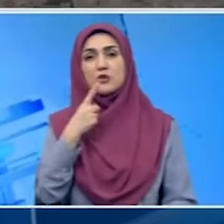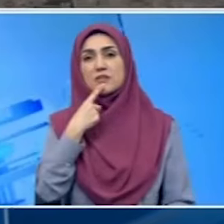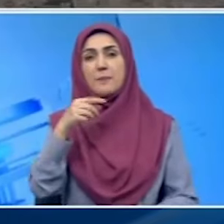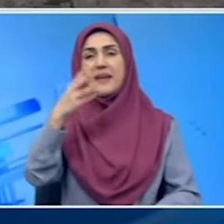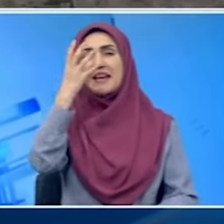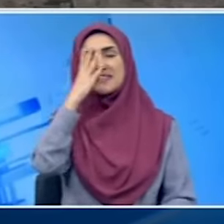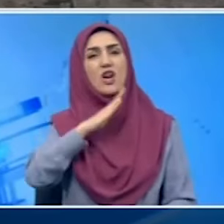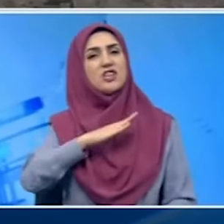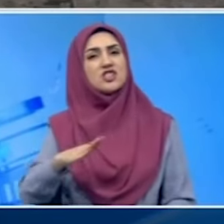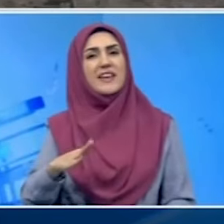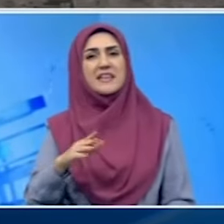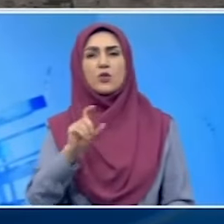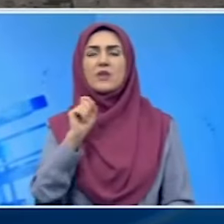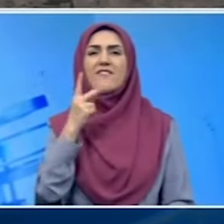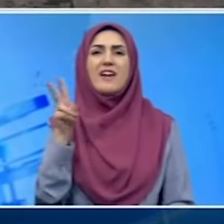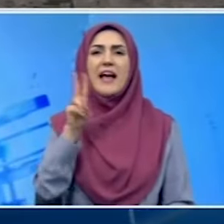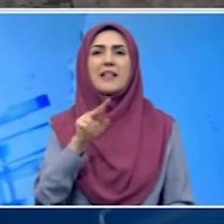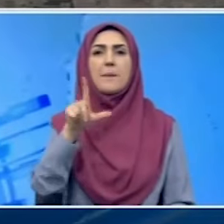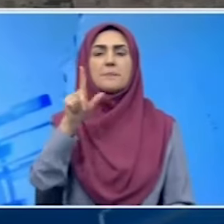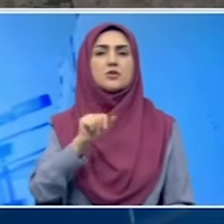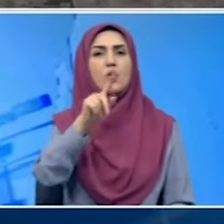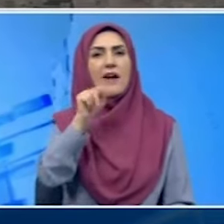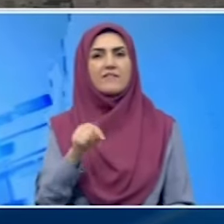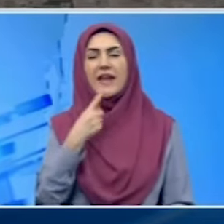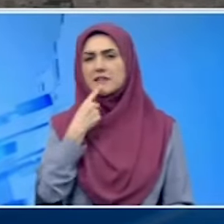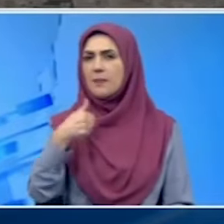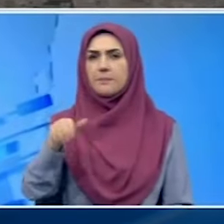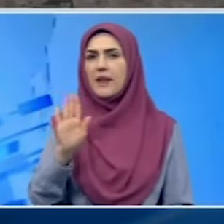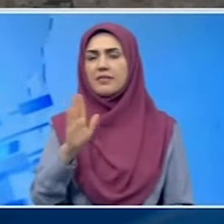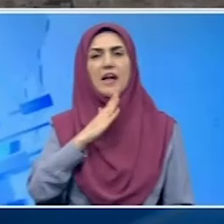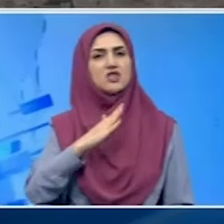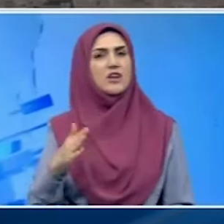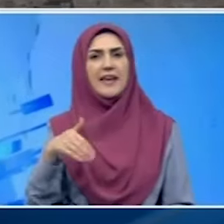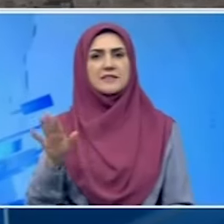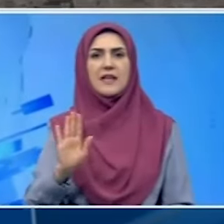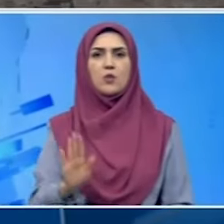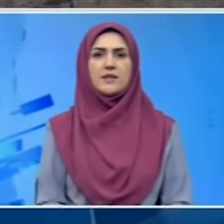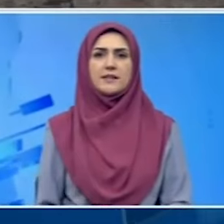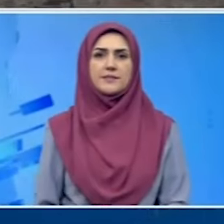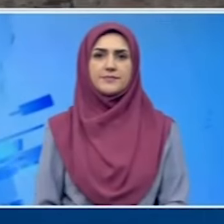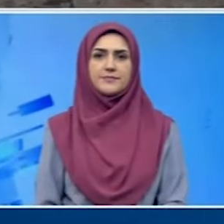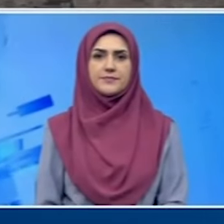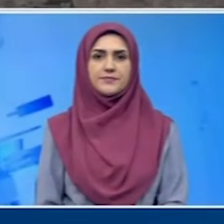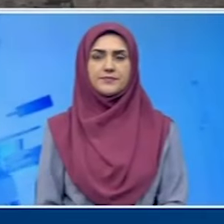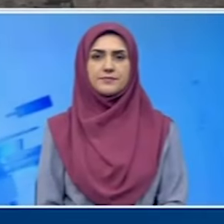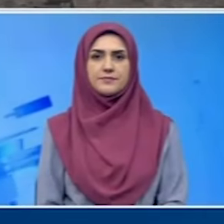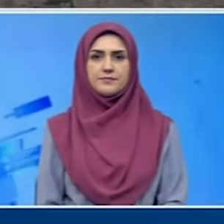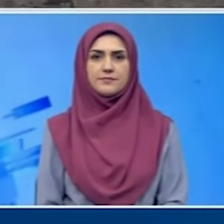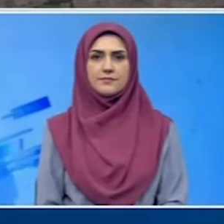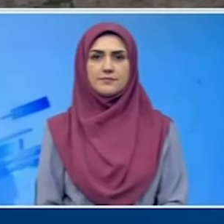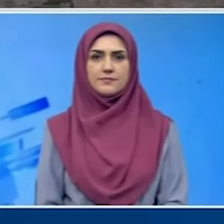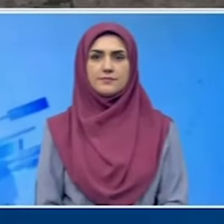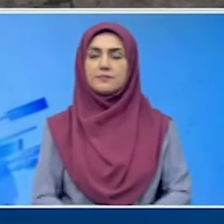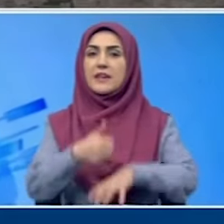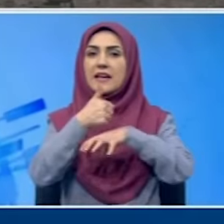رئیس جمهور تاکید کرد وحدت و انسجام داخلی کشور را در برابر تهدیدهای خارجی مسئول نگه می